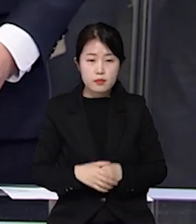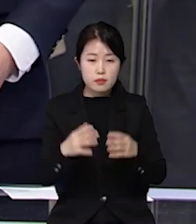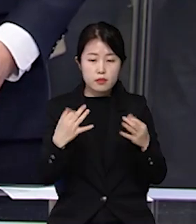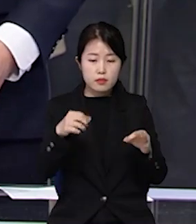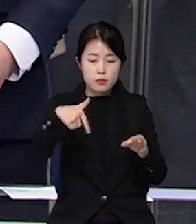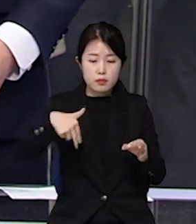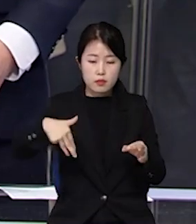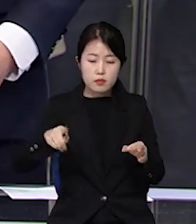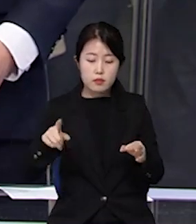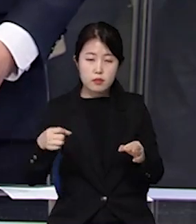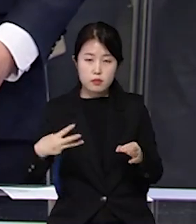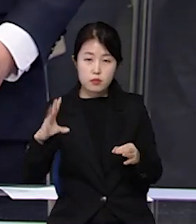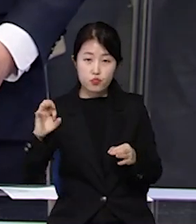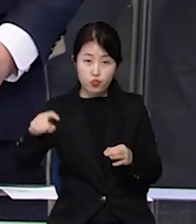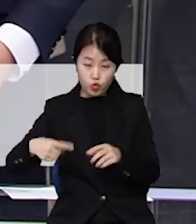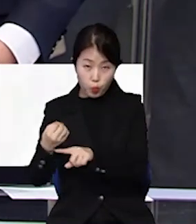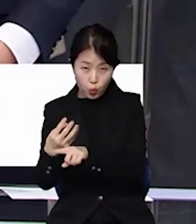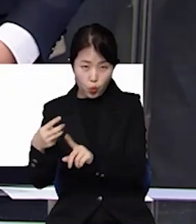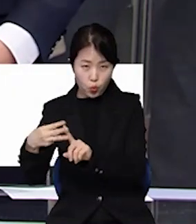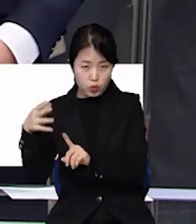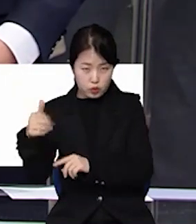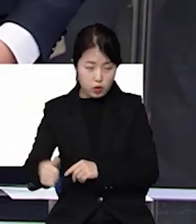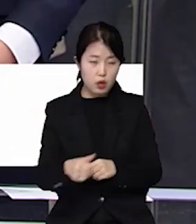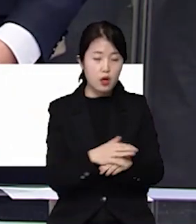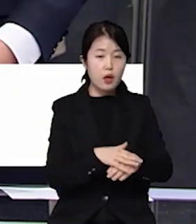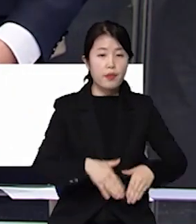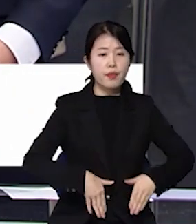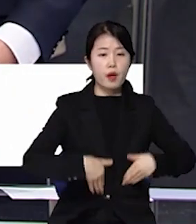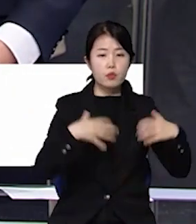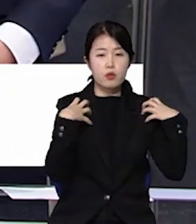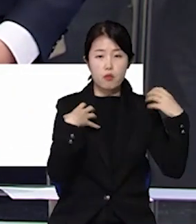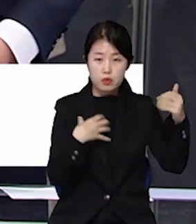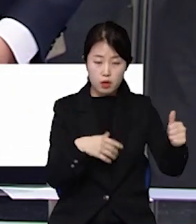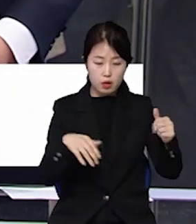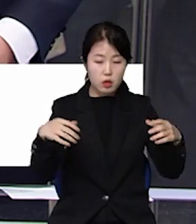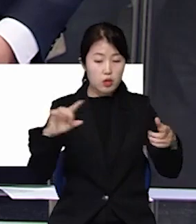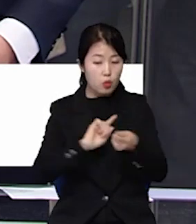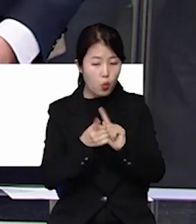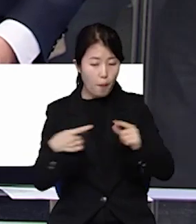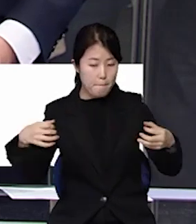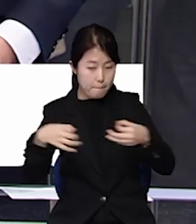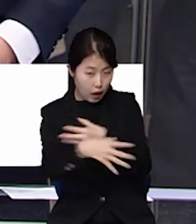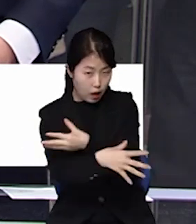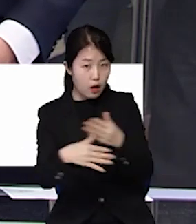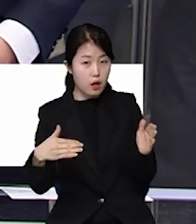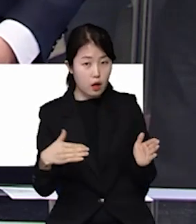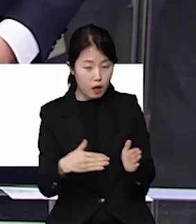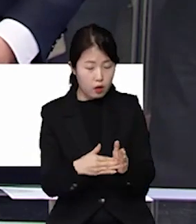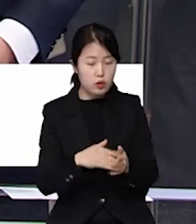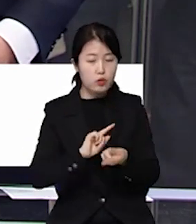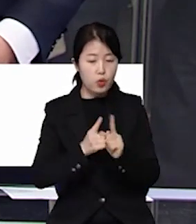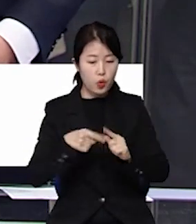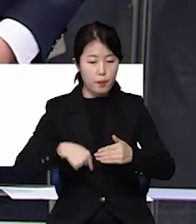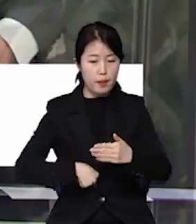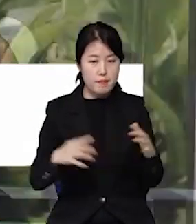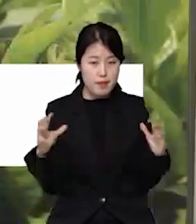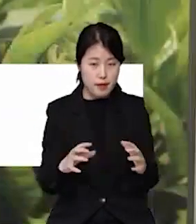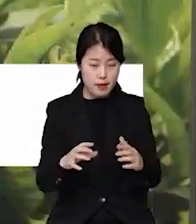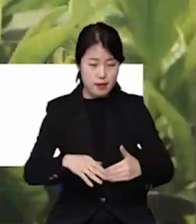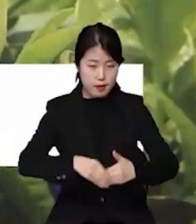김철우 보성군수와 김병래 광주 남구청장이 고향 사랑기부금을 상호 기탁하며 두 지자체의 협력 강화를